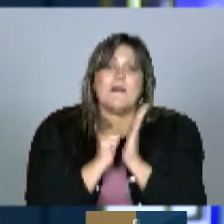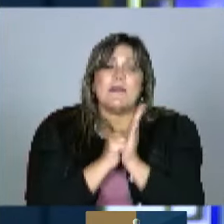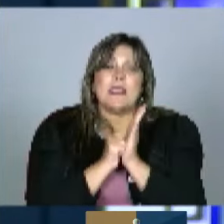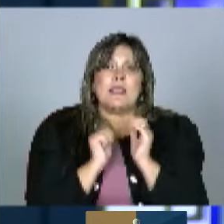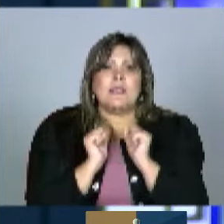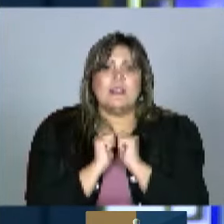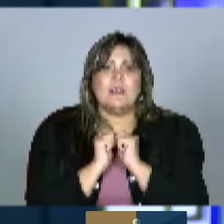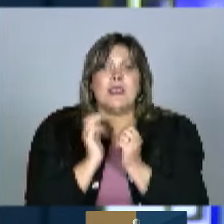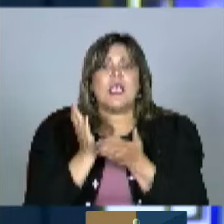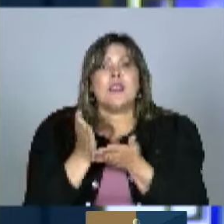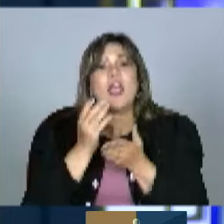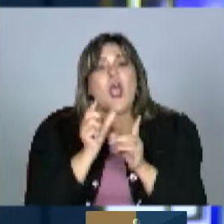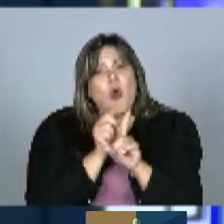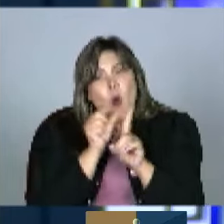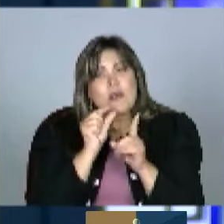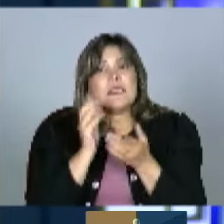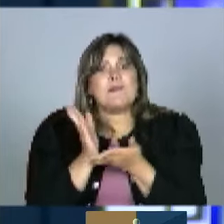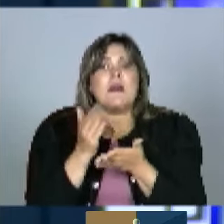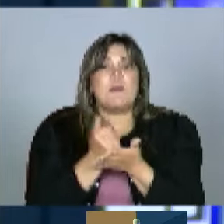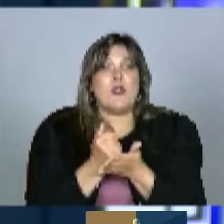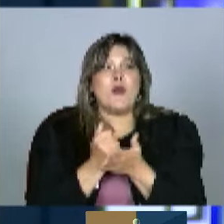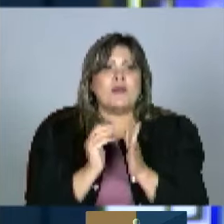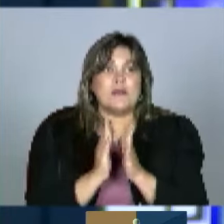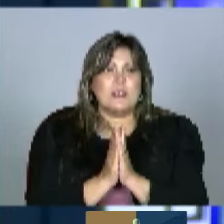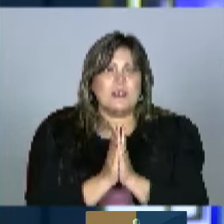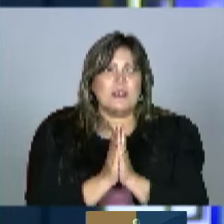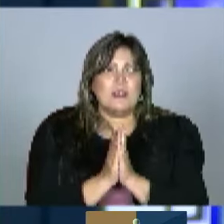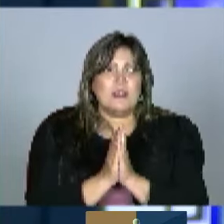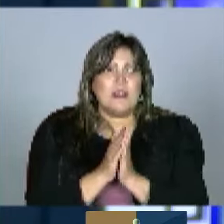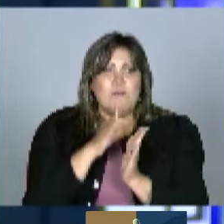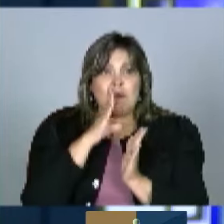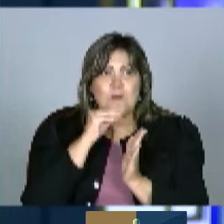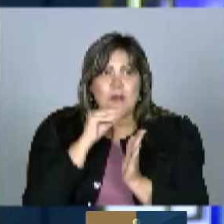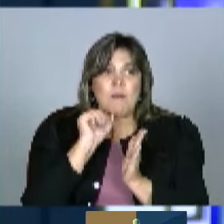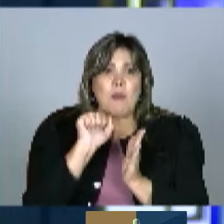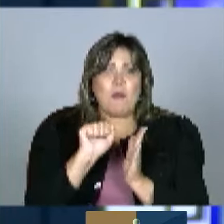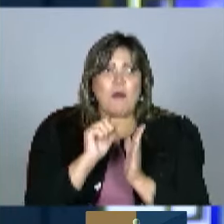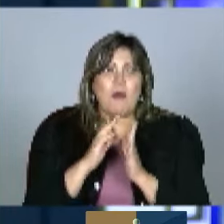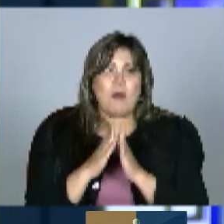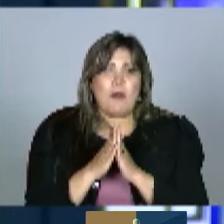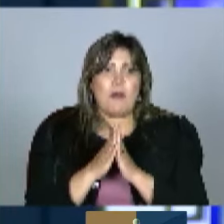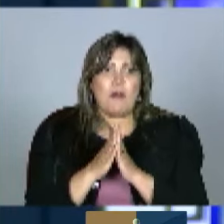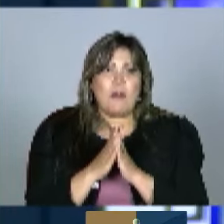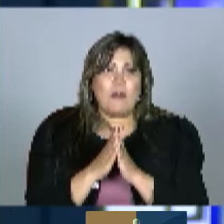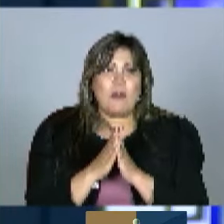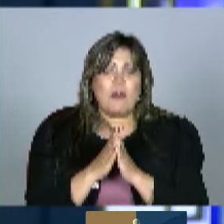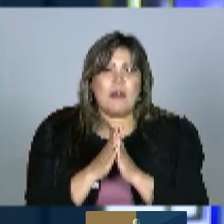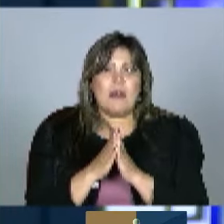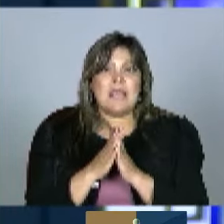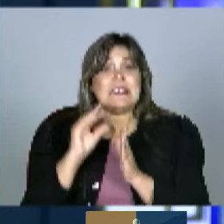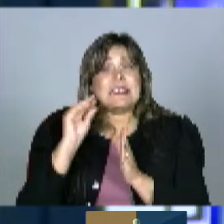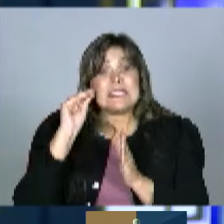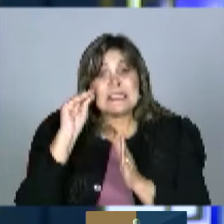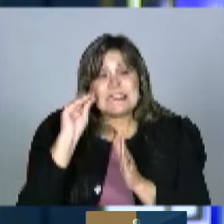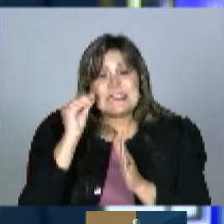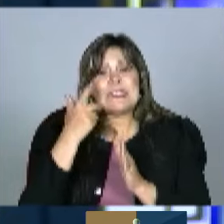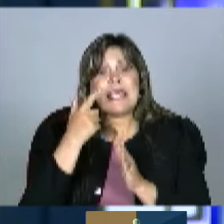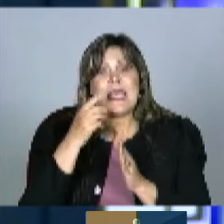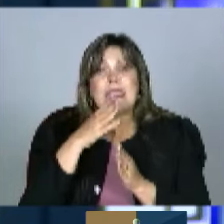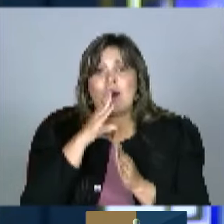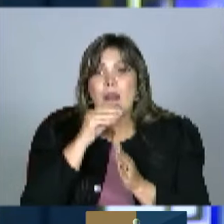كان نص البيت مضط المراس من مين من حمايه عايش طب ازاي ميراث يا فندم والراجل